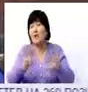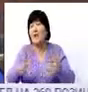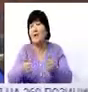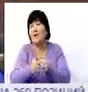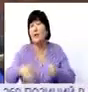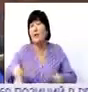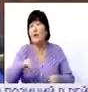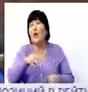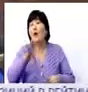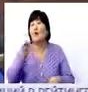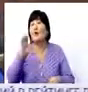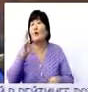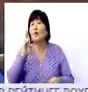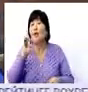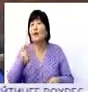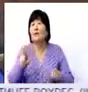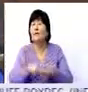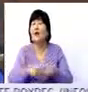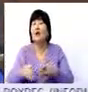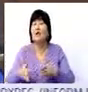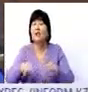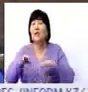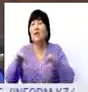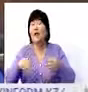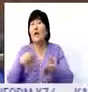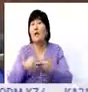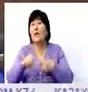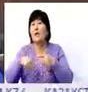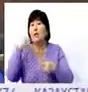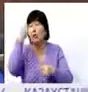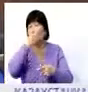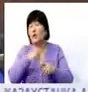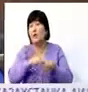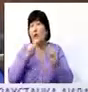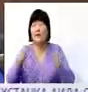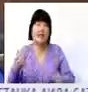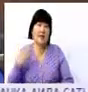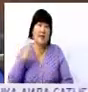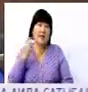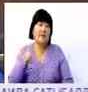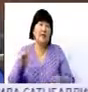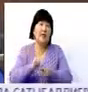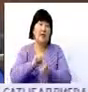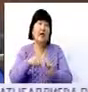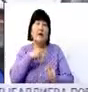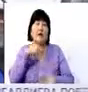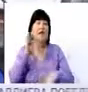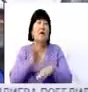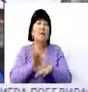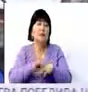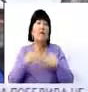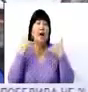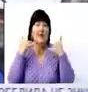соседнюю область. ТОО «Сункар Коу» в рамках дорожной карты бизнеса в следующем году планирует открыть в Казларде цех по переработке мяса больного скота.